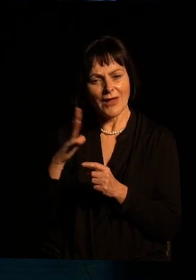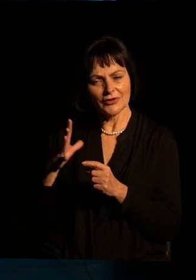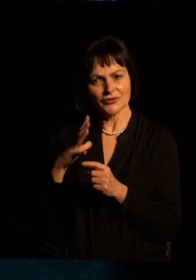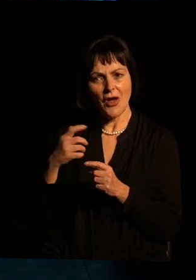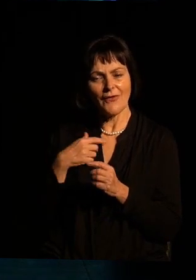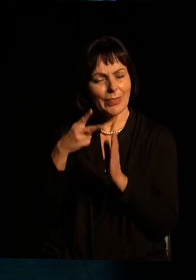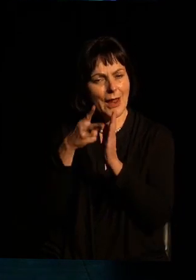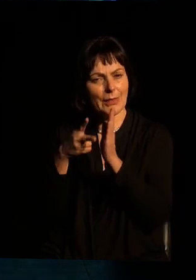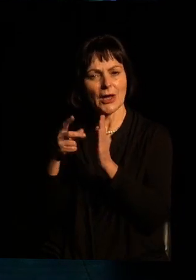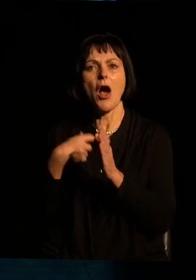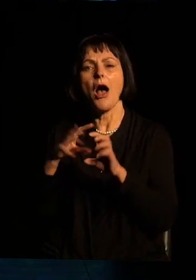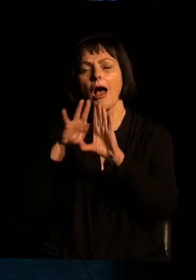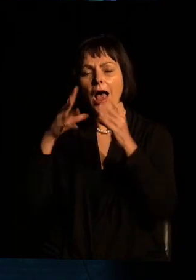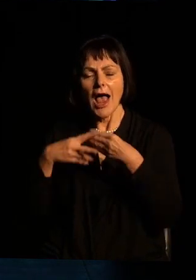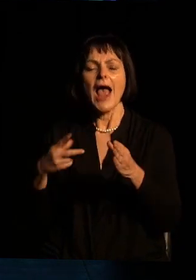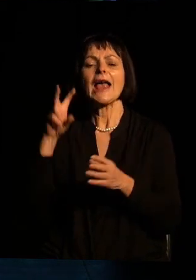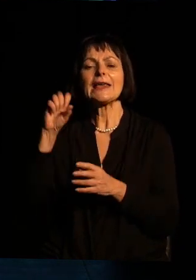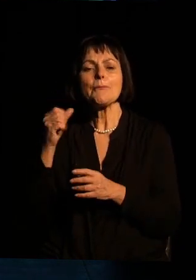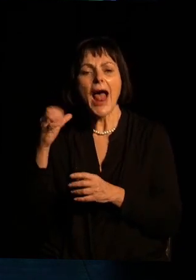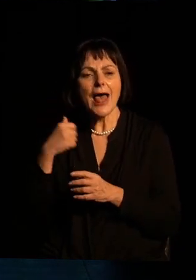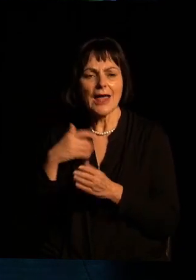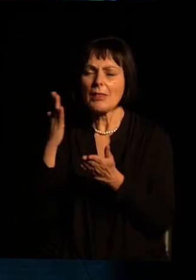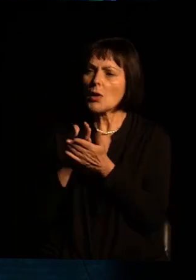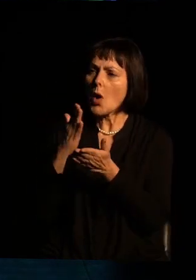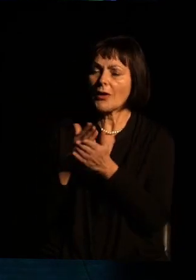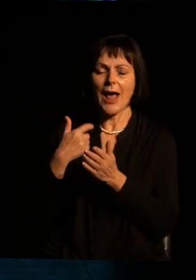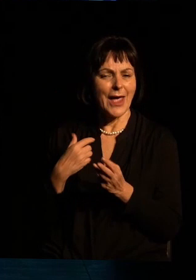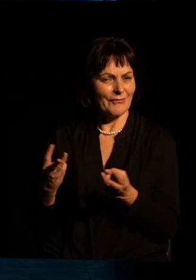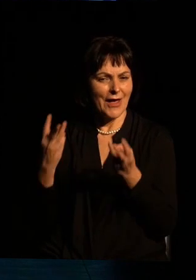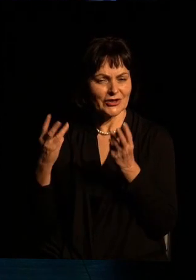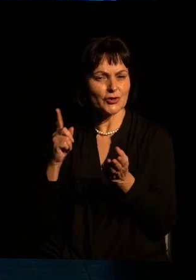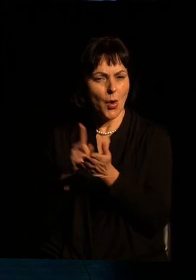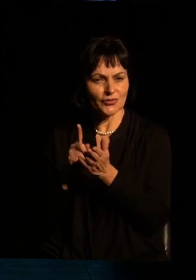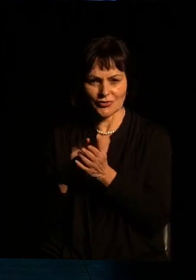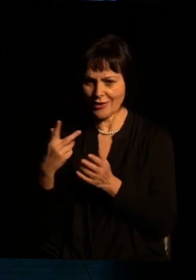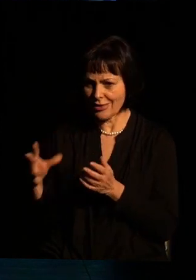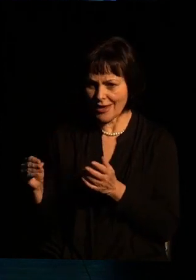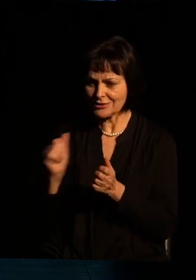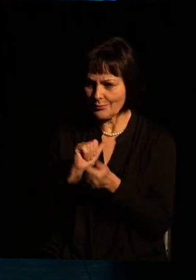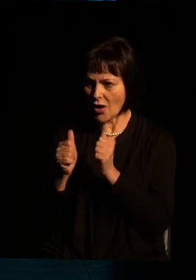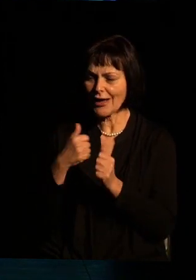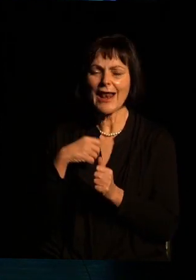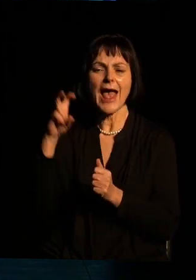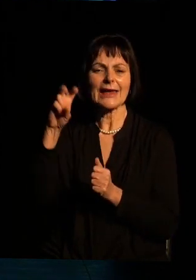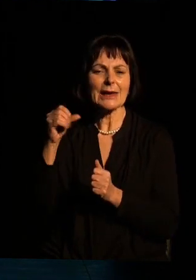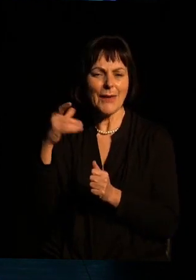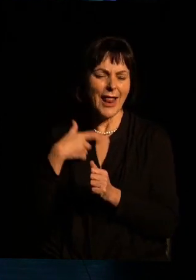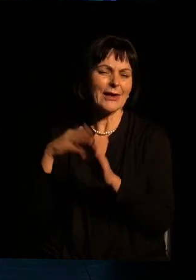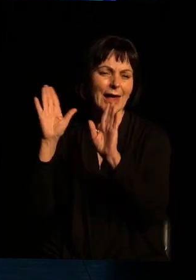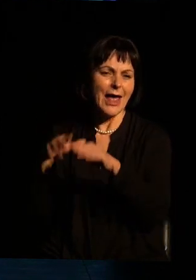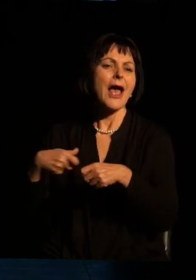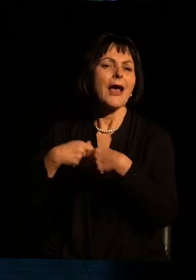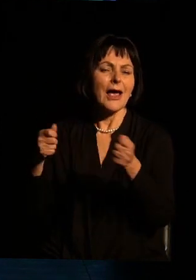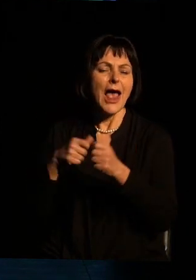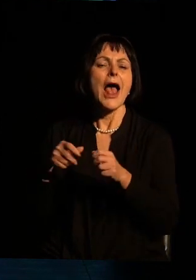media, które tylko trąbią ciągle o Himalajach, czasem wcale nie o tych najważniejszych osiągnięciach takich sportowych, ale Himalaje to są Himalaje, one się dobrze